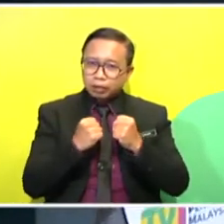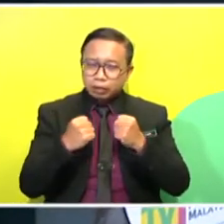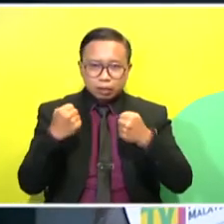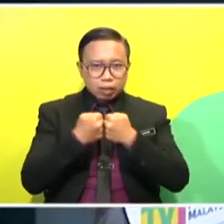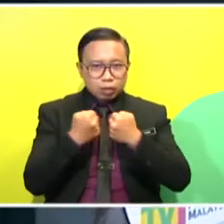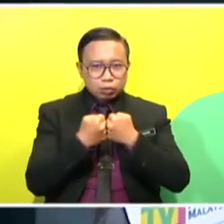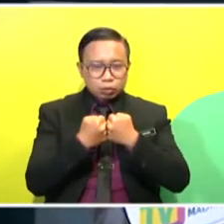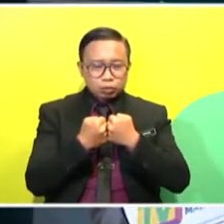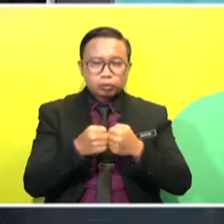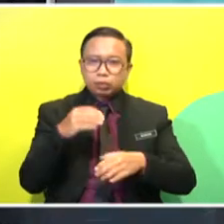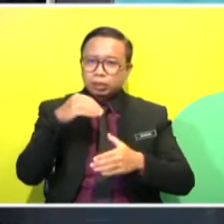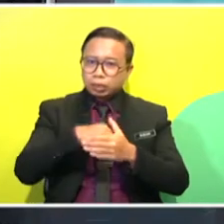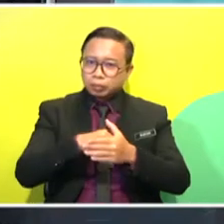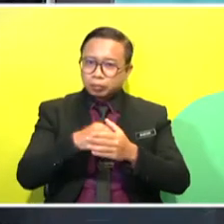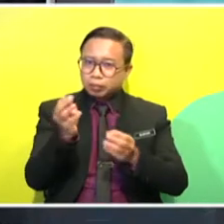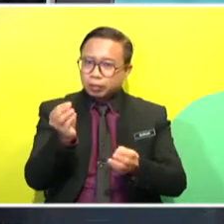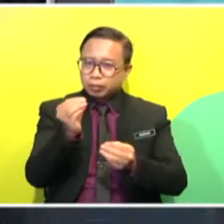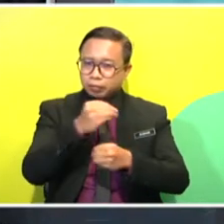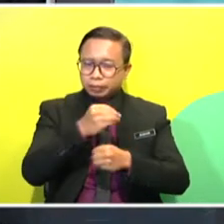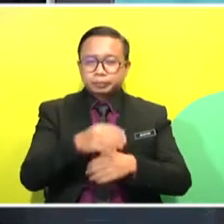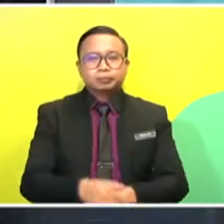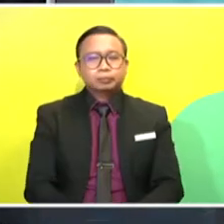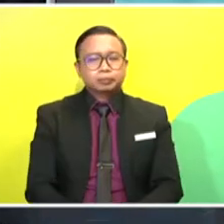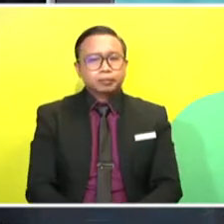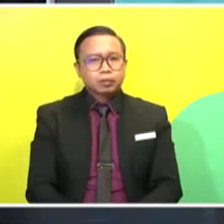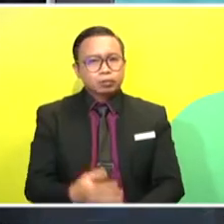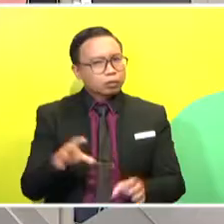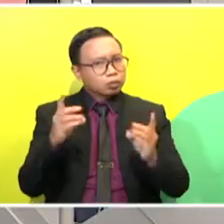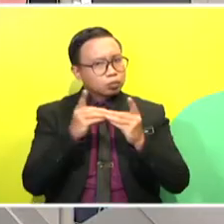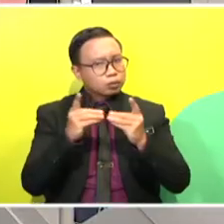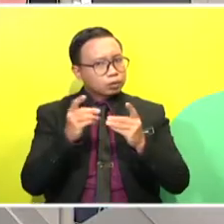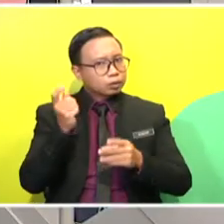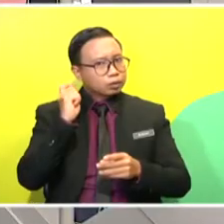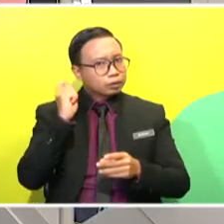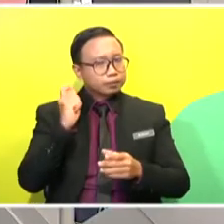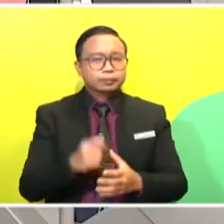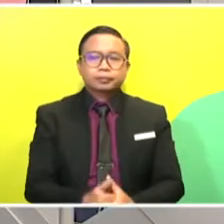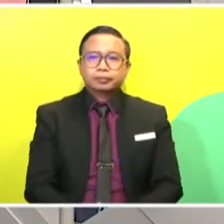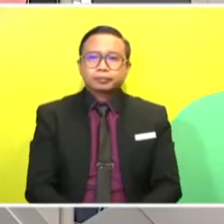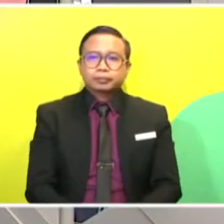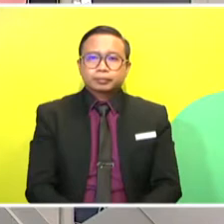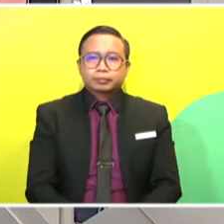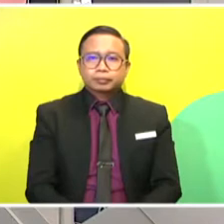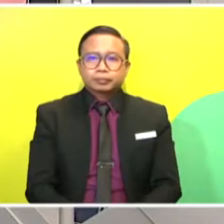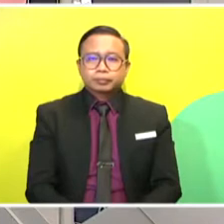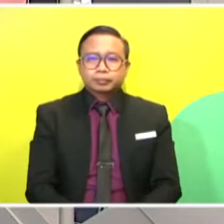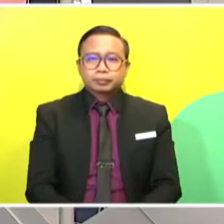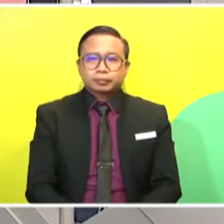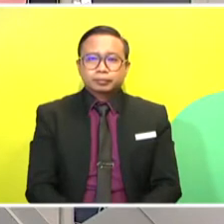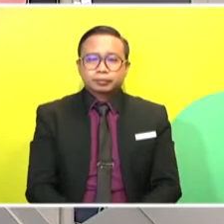bergaduh. Saya rasa tadi macam dah jumpa cikgu. Kita tengok yang ini.